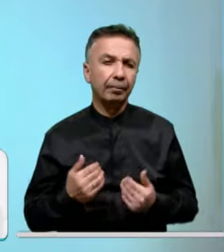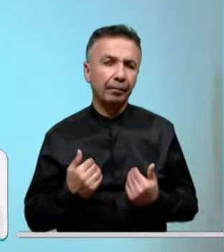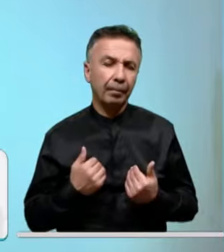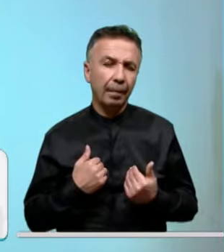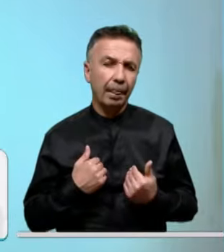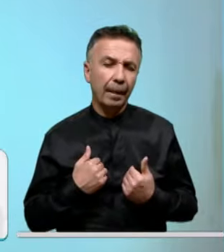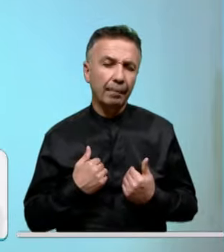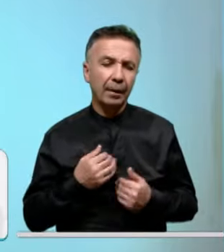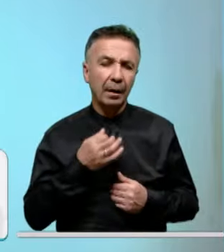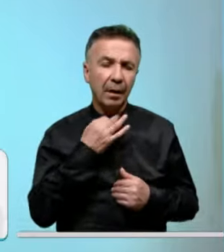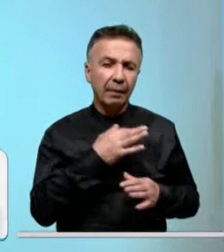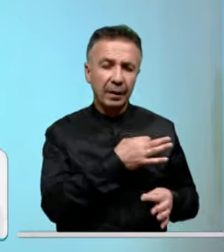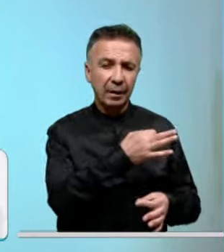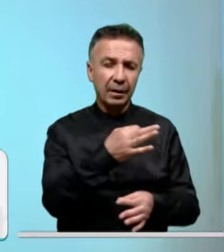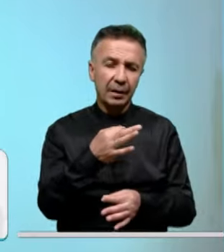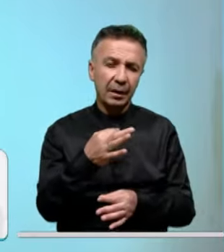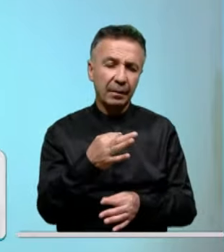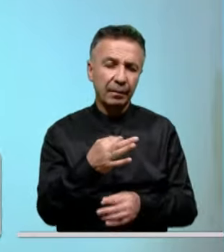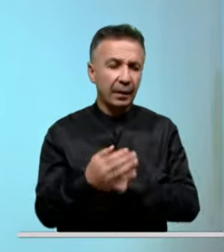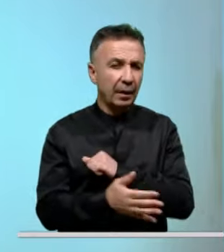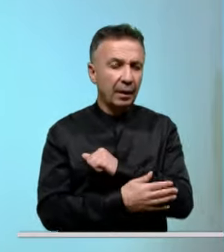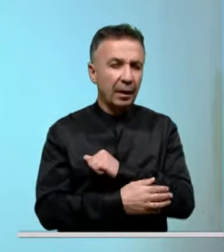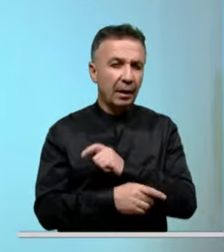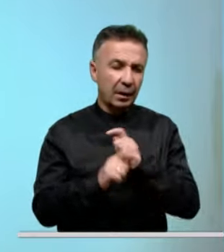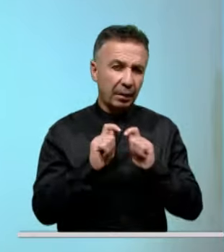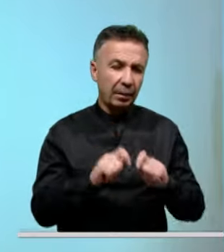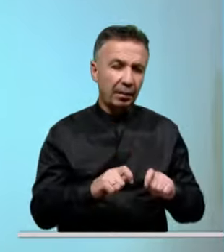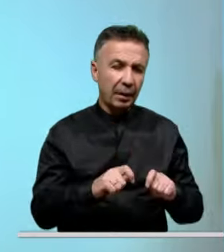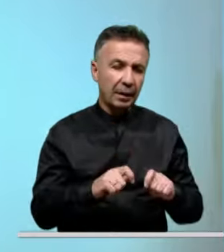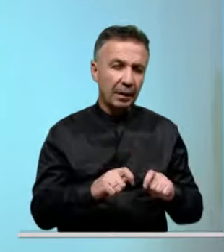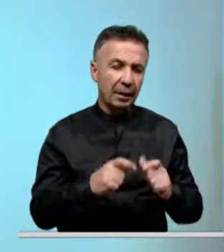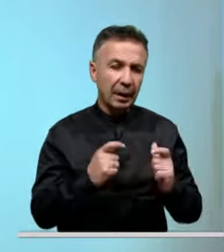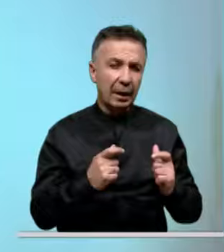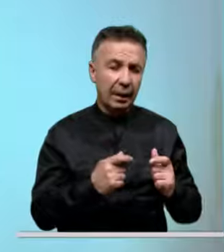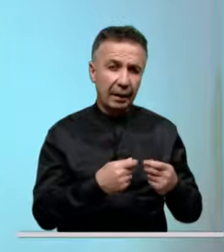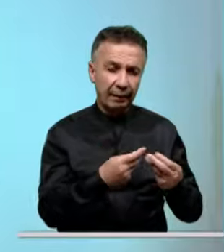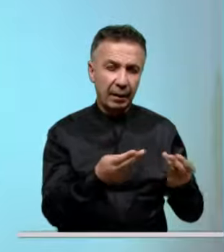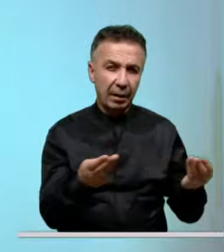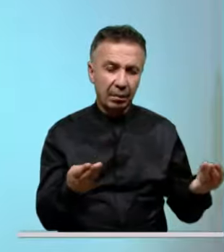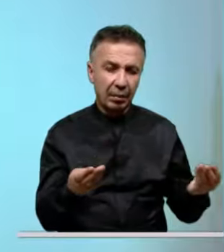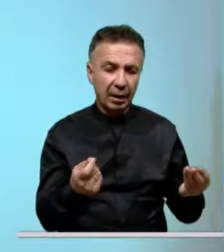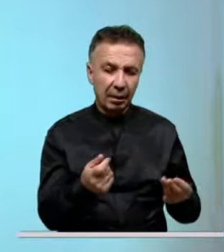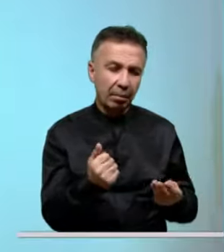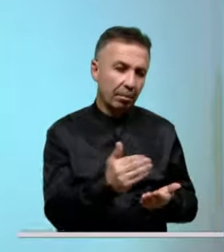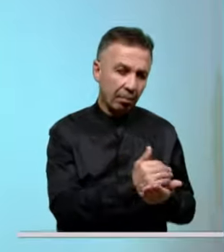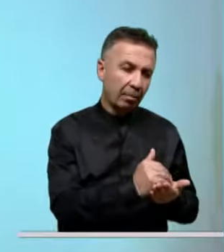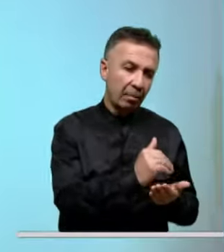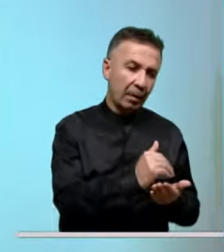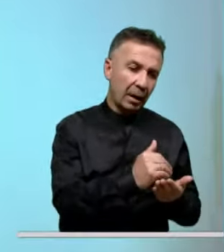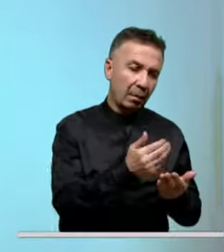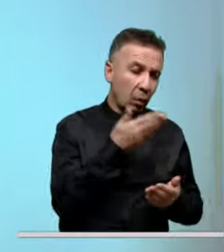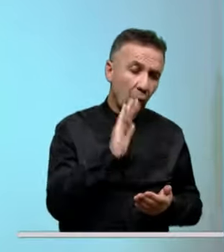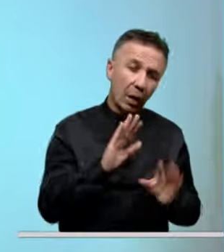işte fakir fukara ihtiyaç sahibine, hayır hasenat yapılabilecek yerlere verebilecek öyle bir kenarda param olmuyor. Ama çocuklar